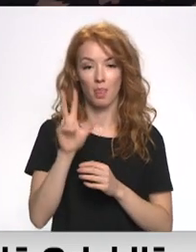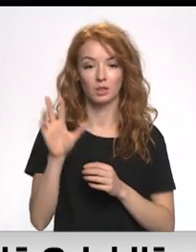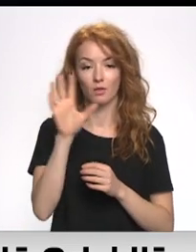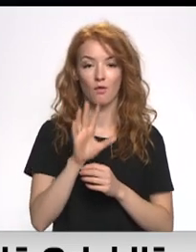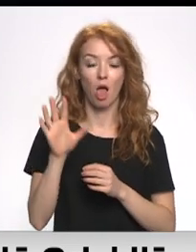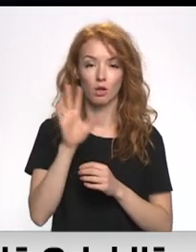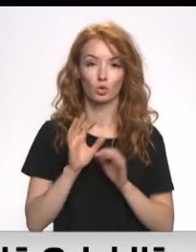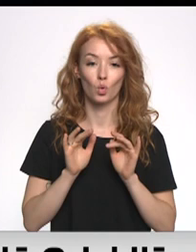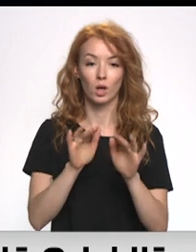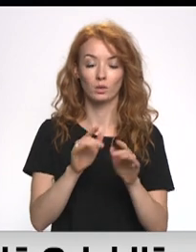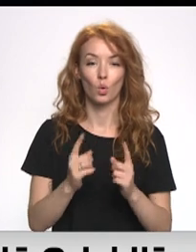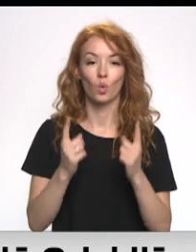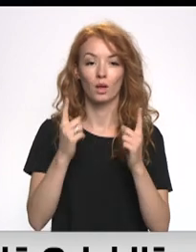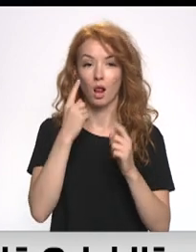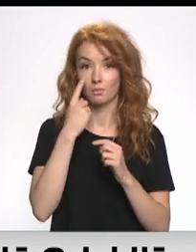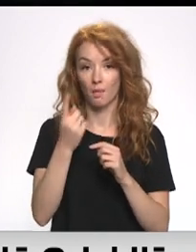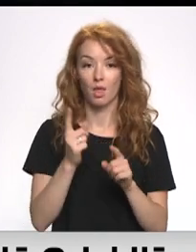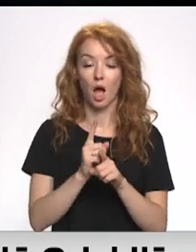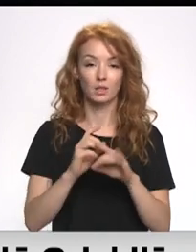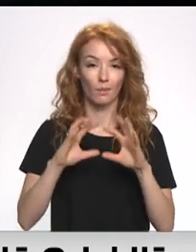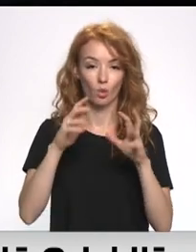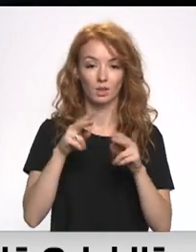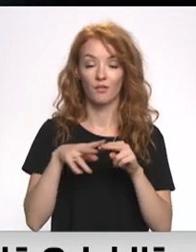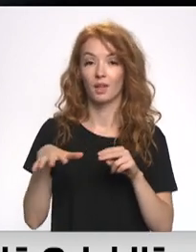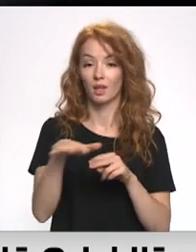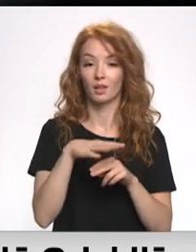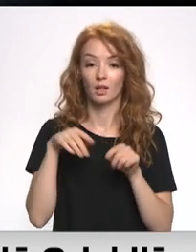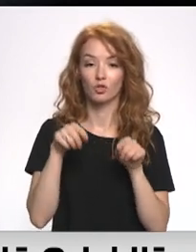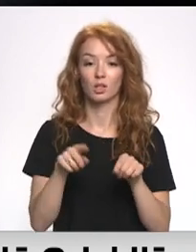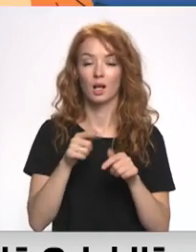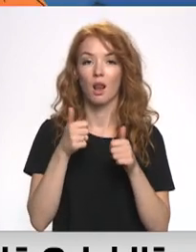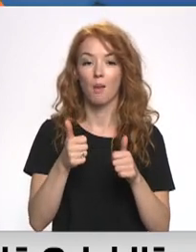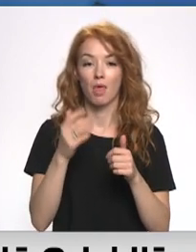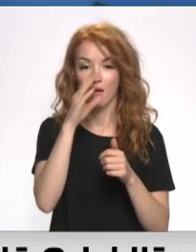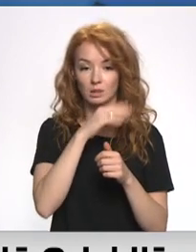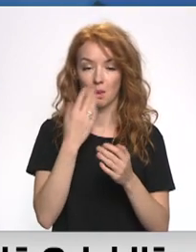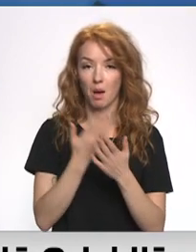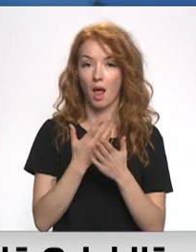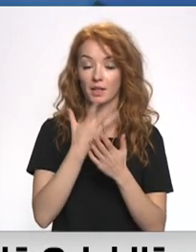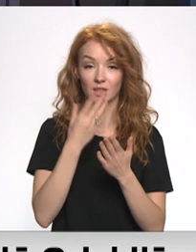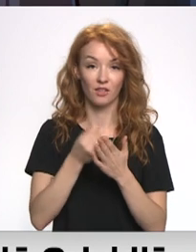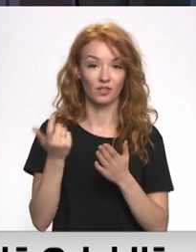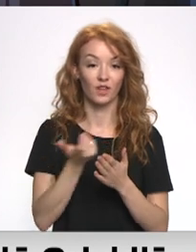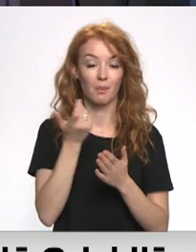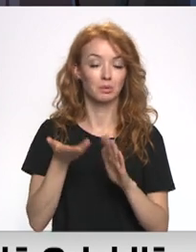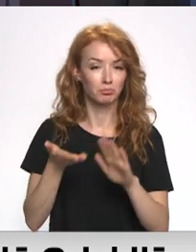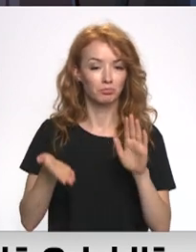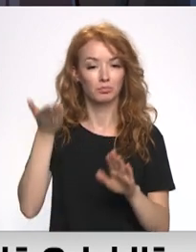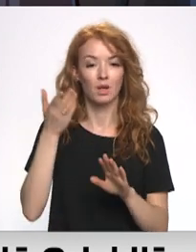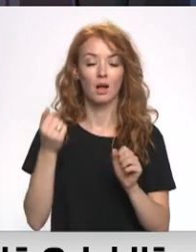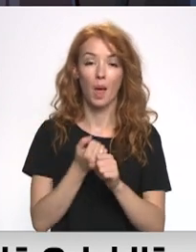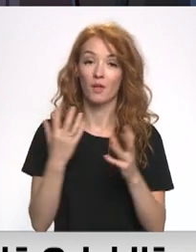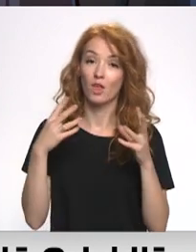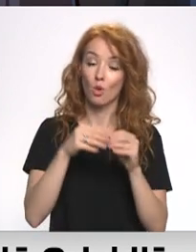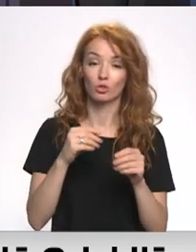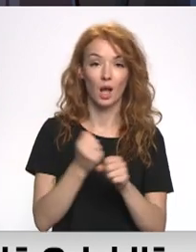animācijas norises kā unikālas pamana arī starptautiskajā vidē. Mums šī ir lieliska iespēja izrādīt savas filmas un izcelt gan mūsu vienojošos, gan